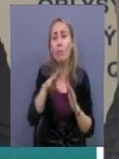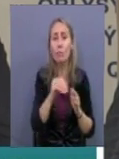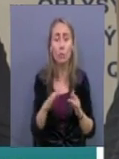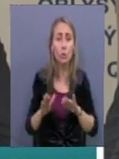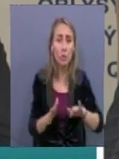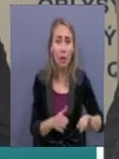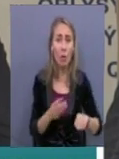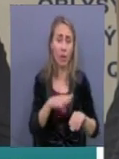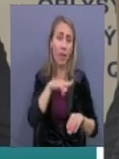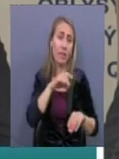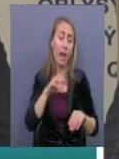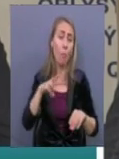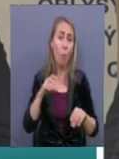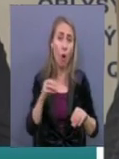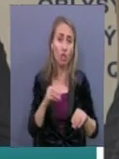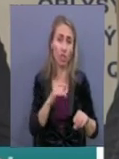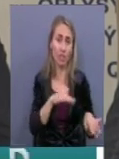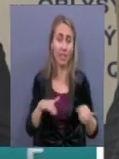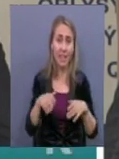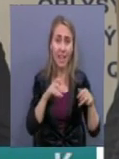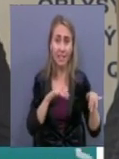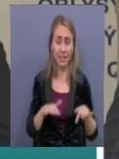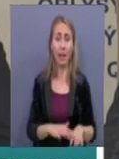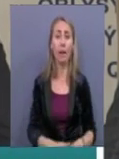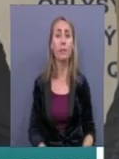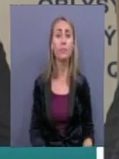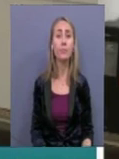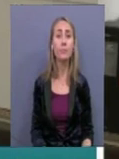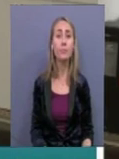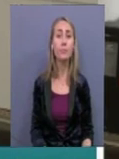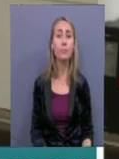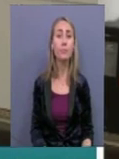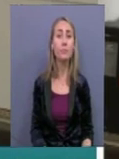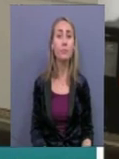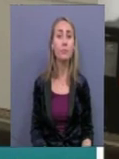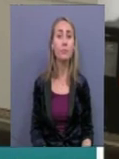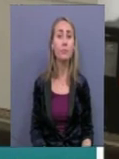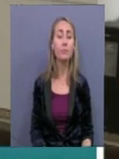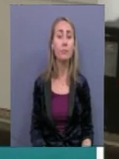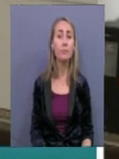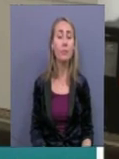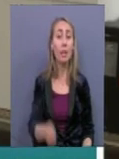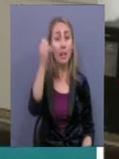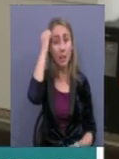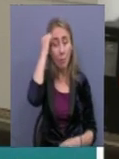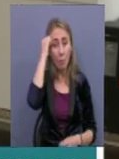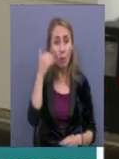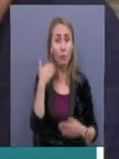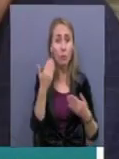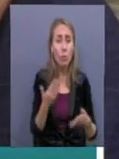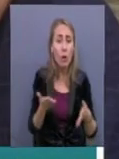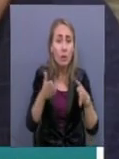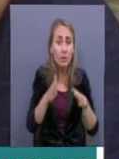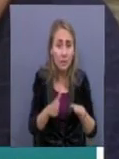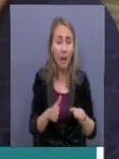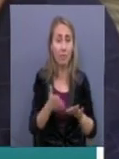кедендік рәсімдер бойынша кедендік декларациялау кіші жүйесі іске қосылған болатын. Еске сала кетейік, ағымдағы жылдың мамыр айынан бастап тамыздың